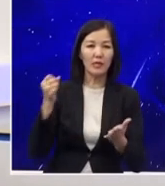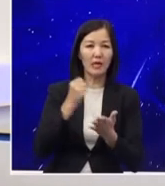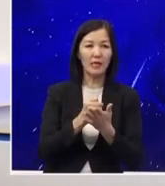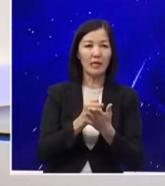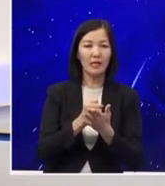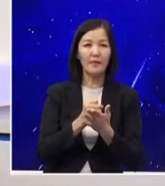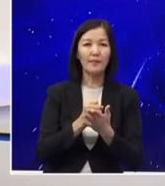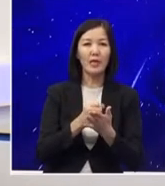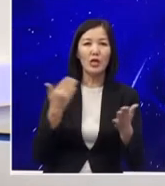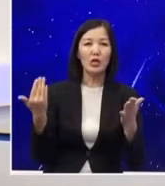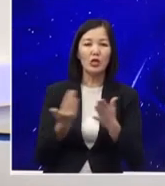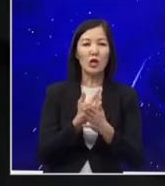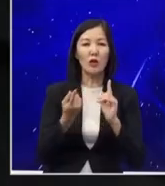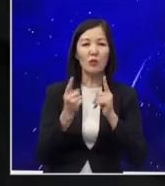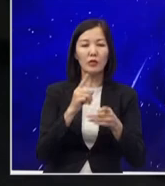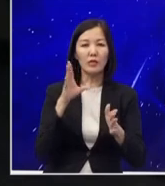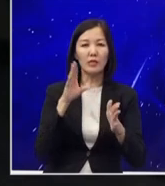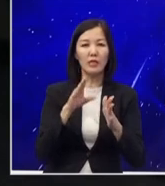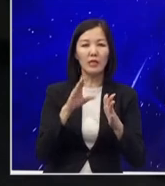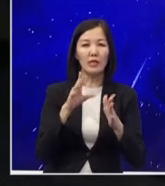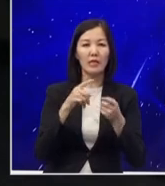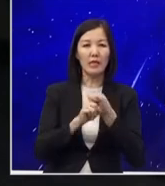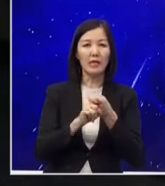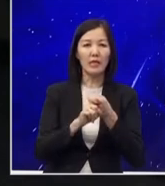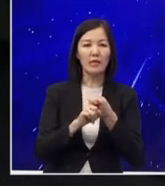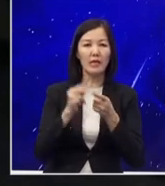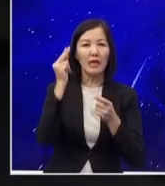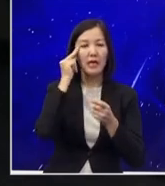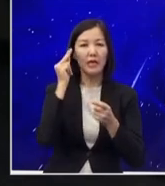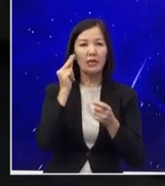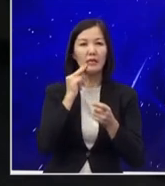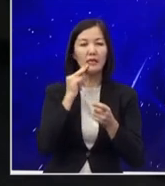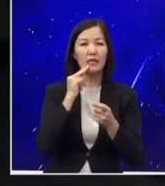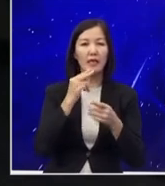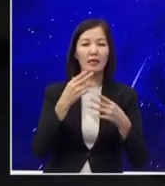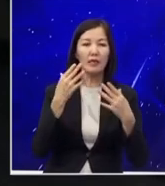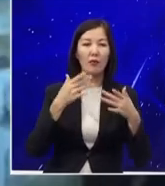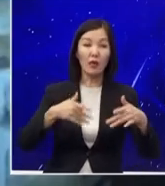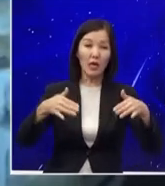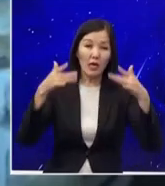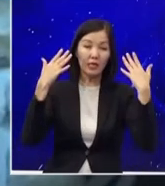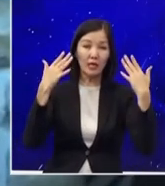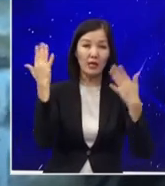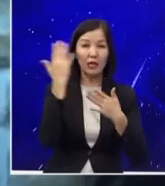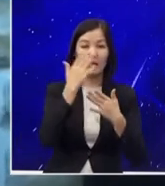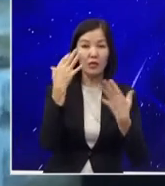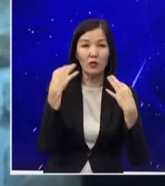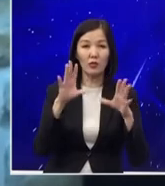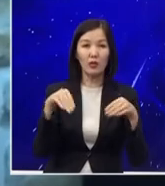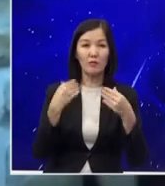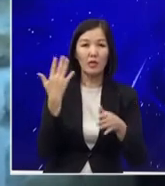лауазымына тағайындалды. Жаңа өзгерістерге сәйкес ашық аспан астындағы кинотеатрларға да рұқсат берілді. Ал театр